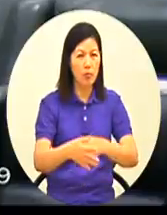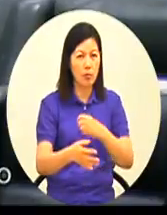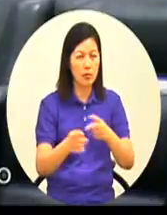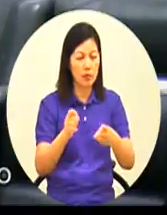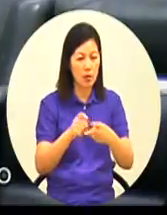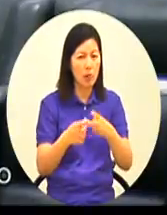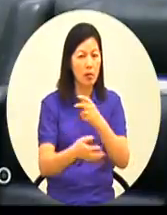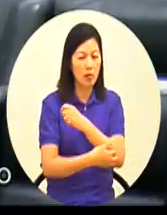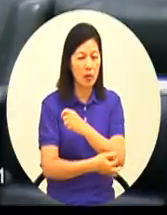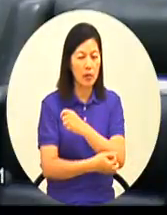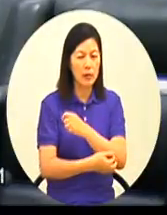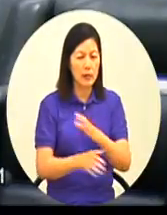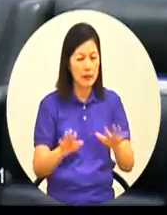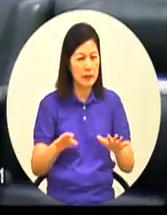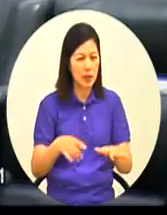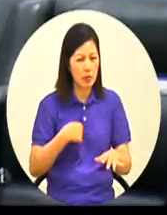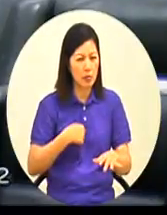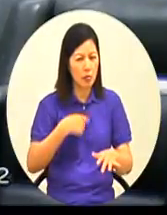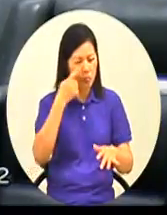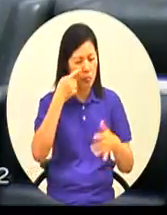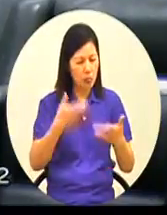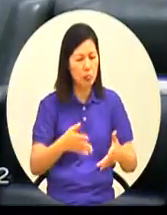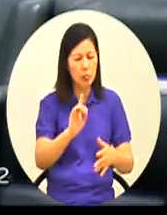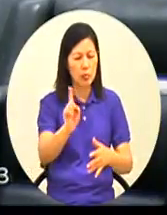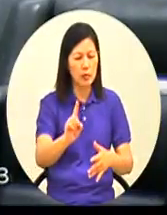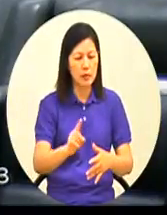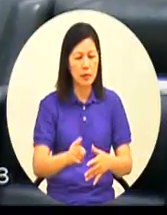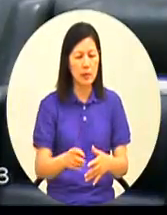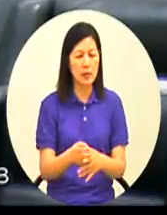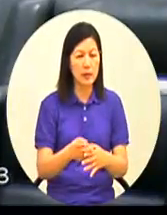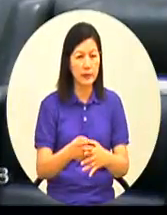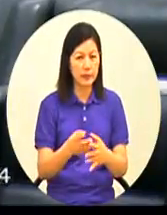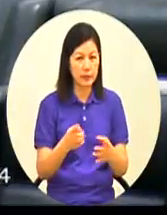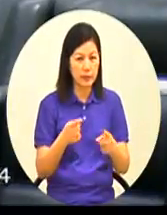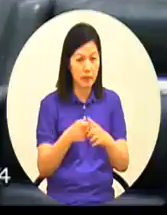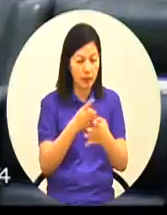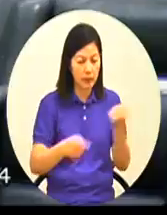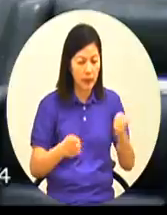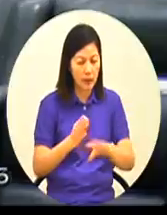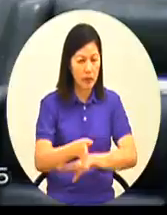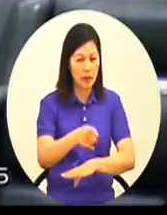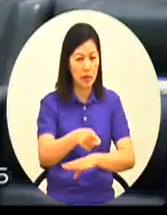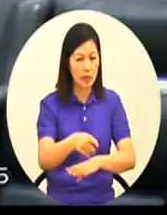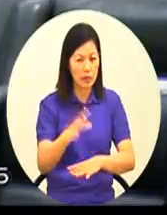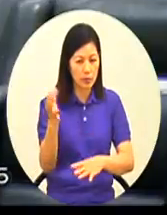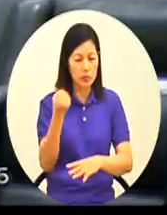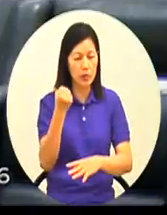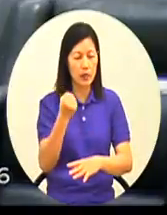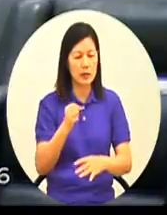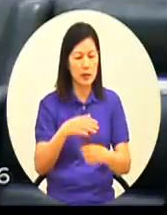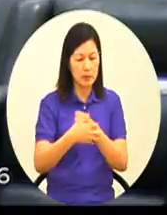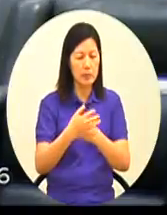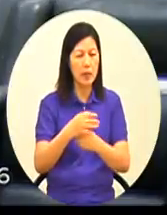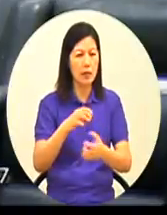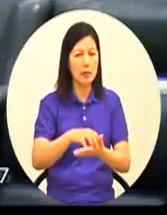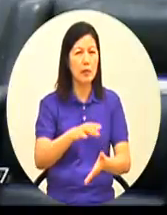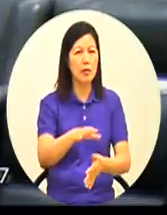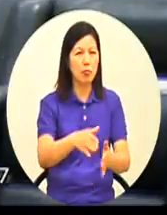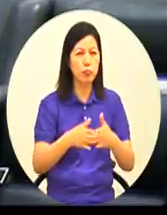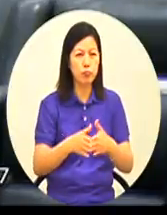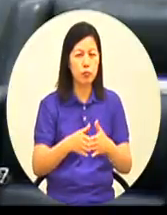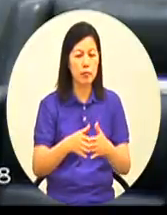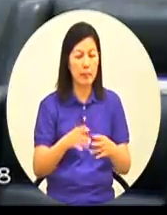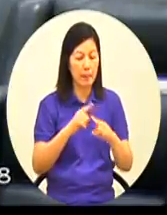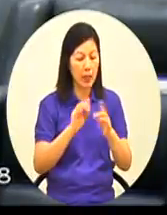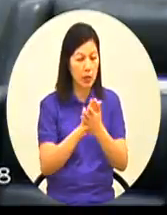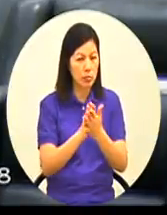想要 care 的一件事情就是说，这些超额的公有他们的工作权利应该受到保障，那我希望我们秘书处你们